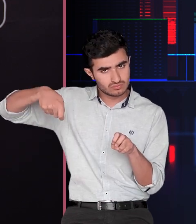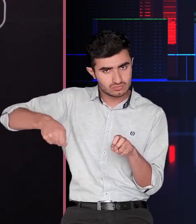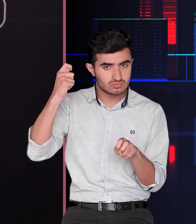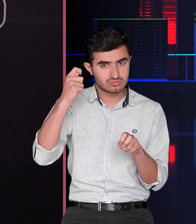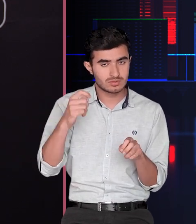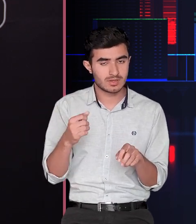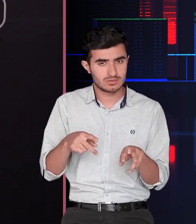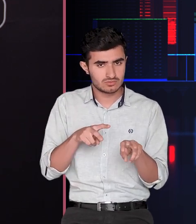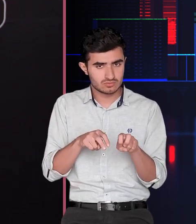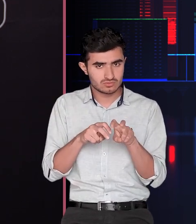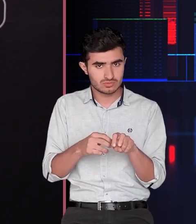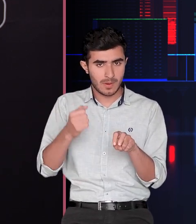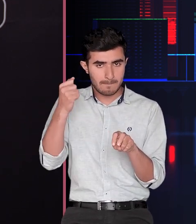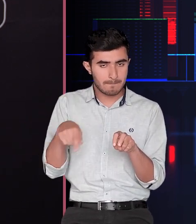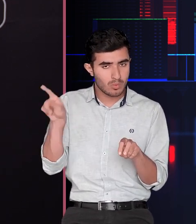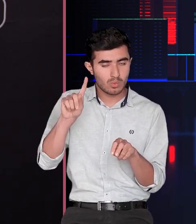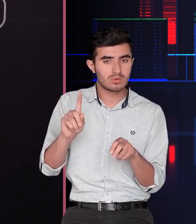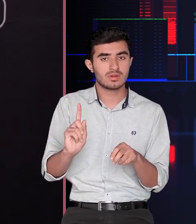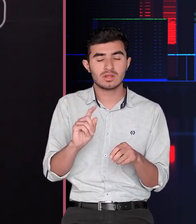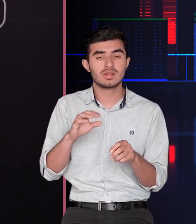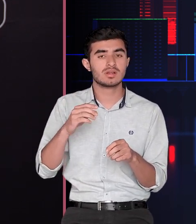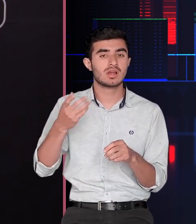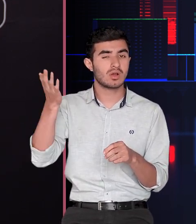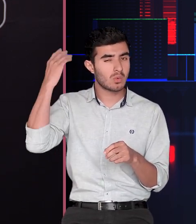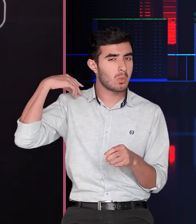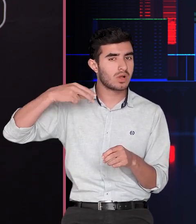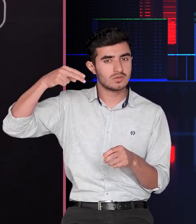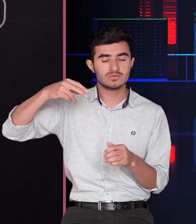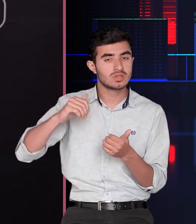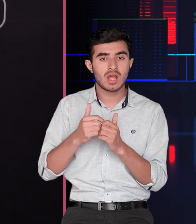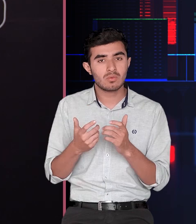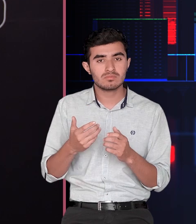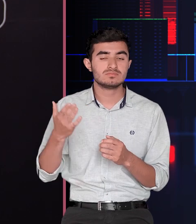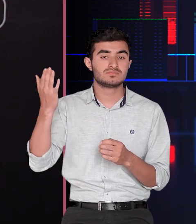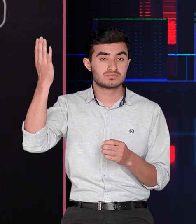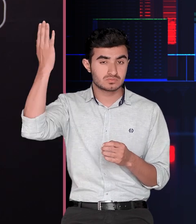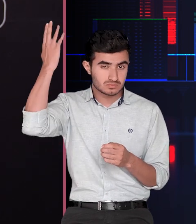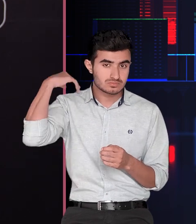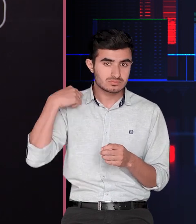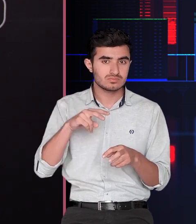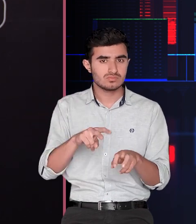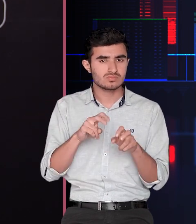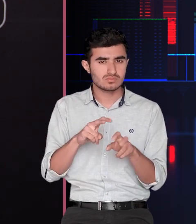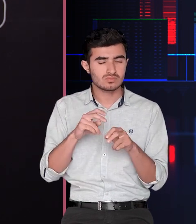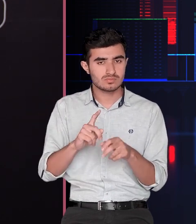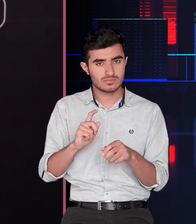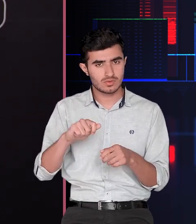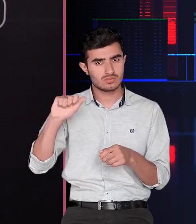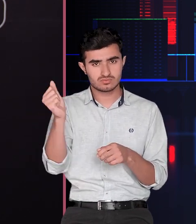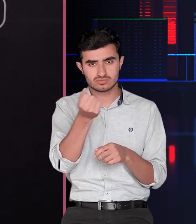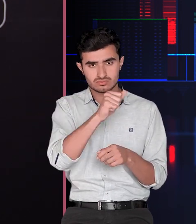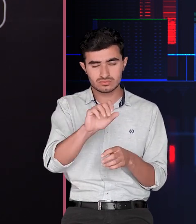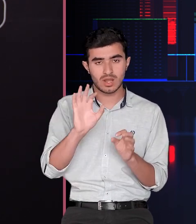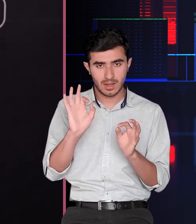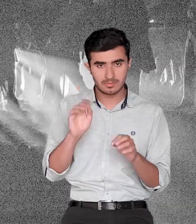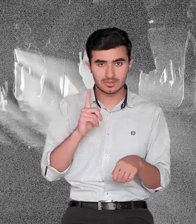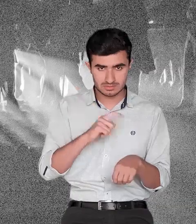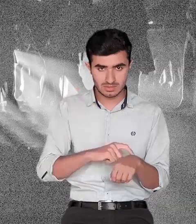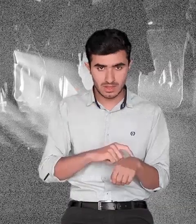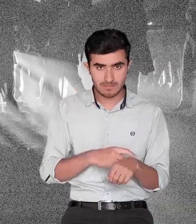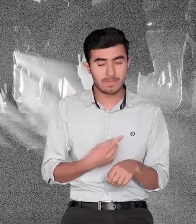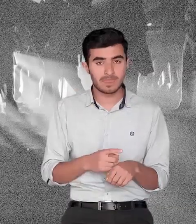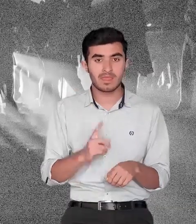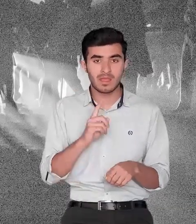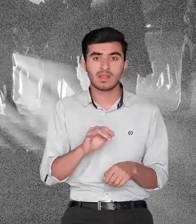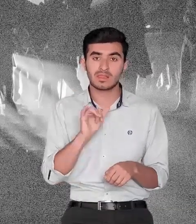की एक जो आप कह लें कि टर्म यूज़ की है, वो मिलने से भी है। तो नॉर्मली जो कॉन्सेप्ट था नेज़ाबाजी का, जनरली